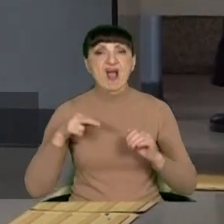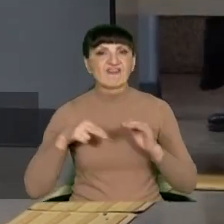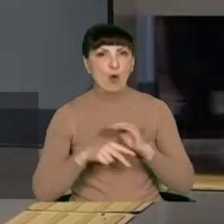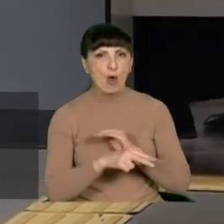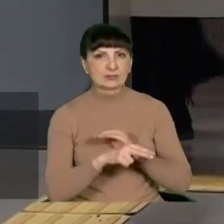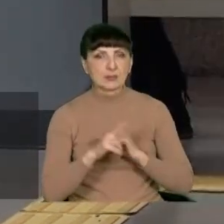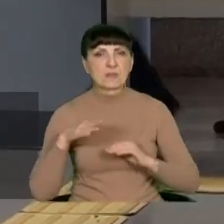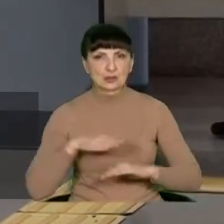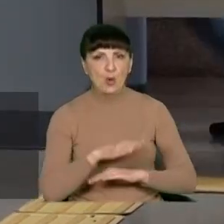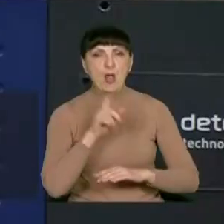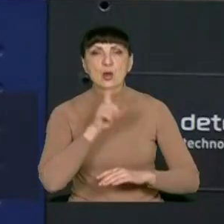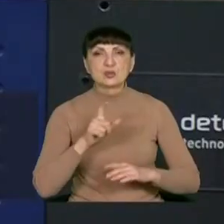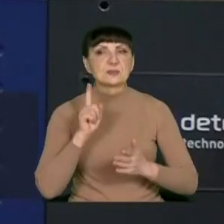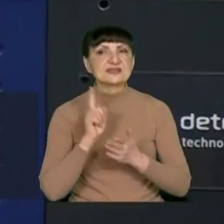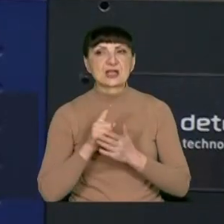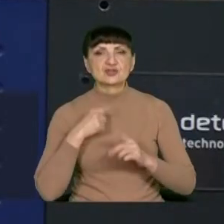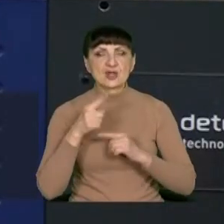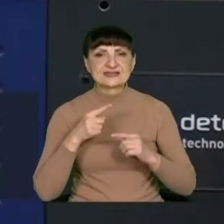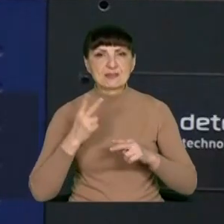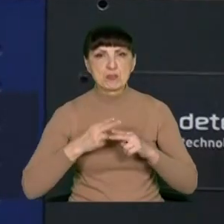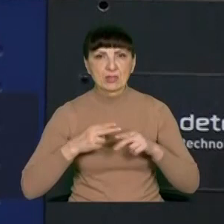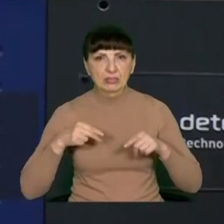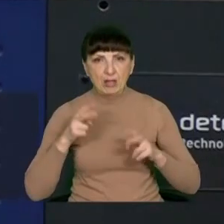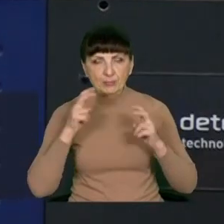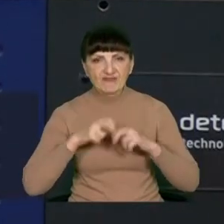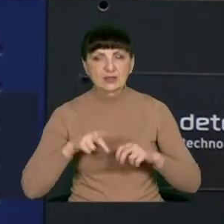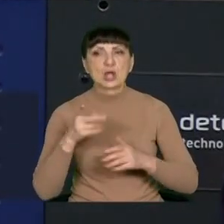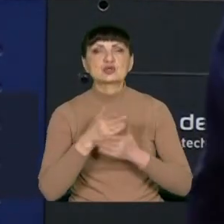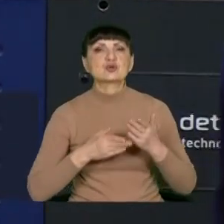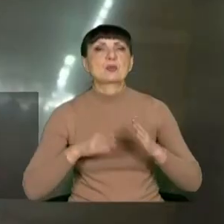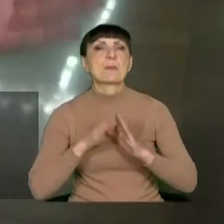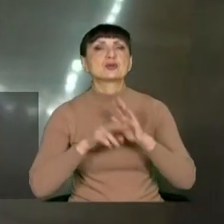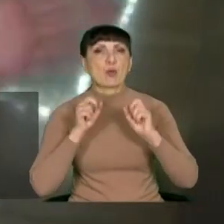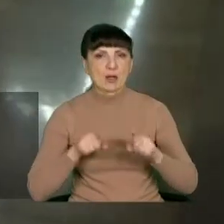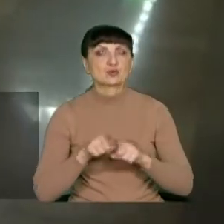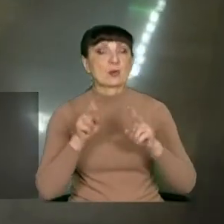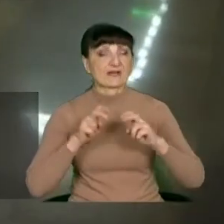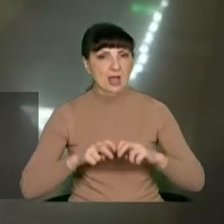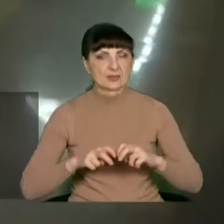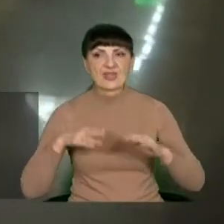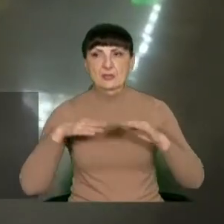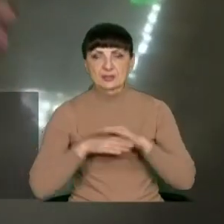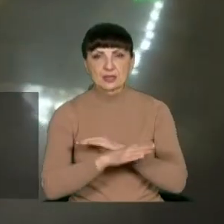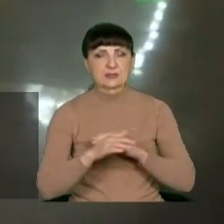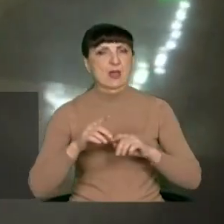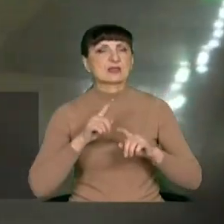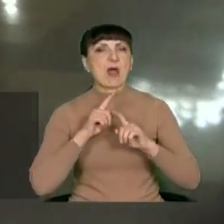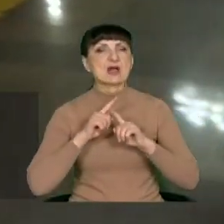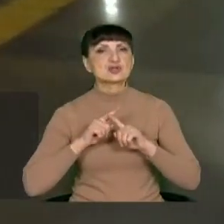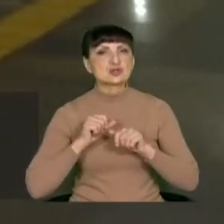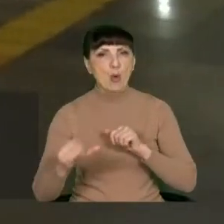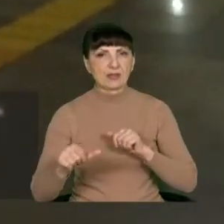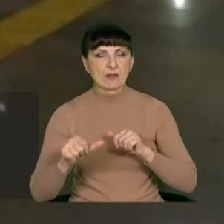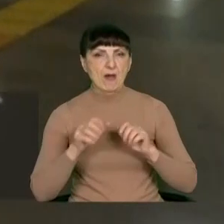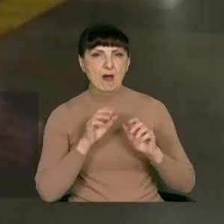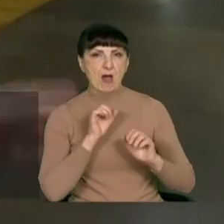алматинцы обязательно проходят через металлодетектор и проверку службы безопасности метро. Метрополитен – это особый охраняемый